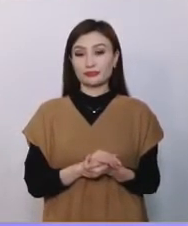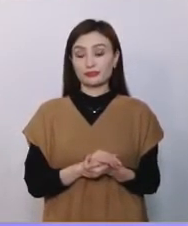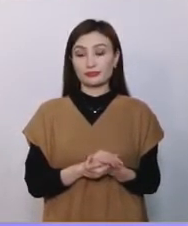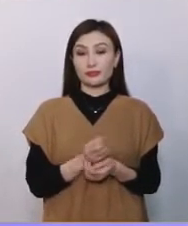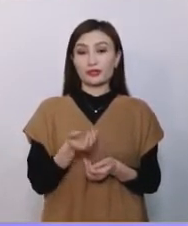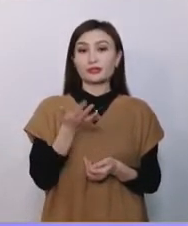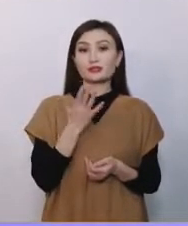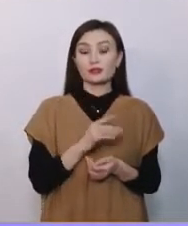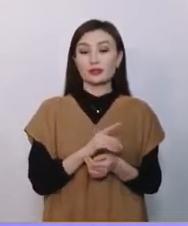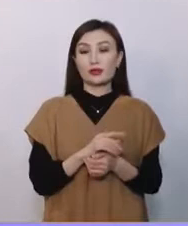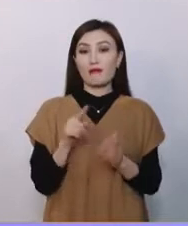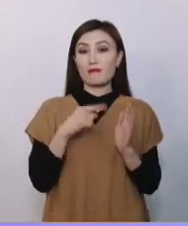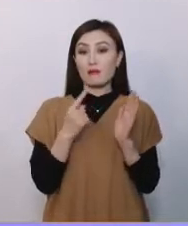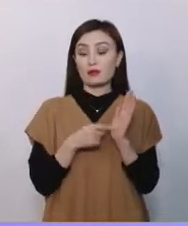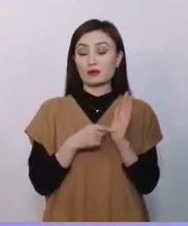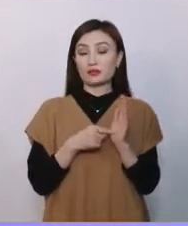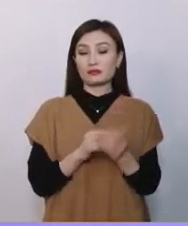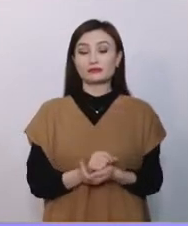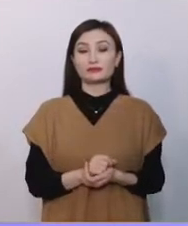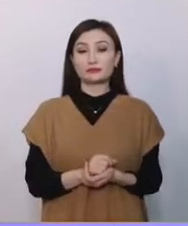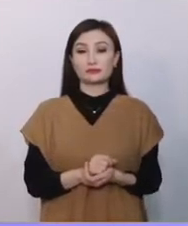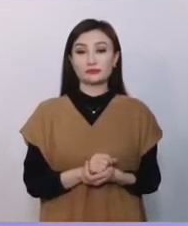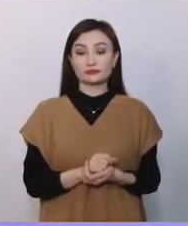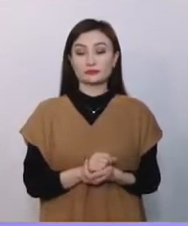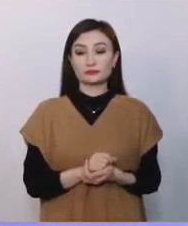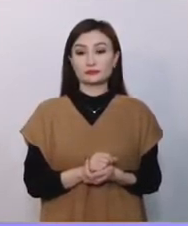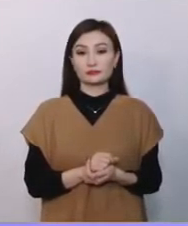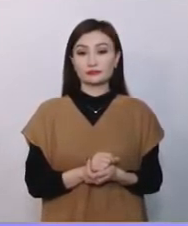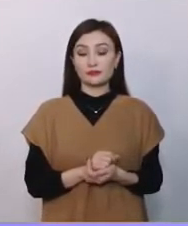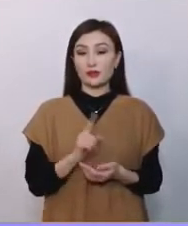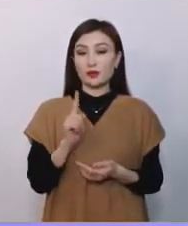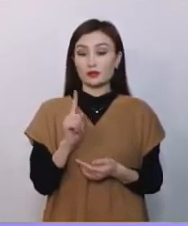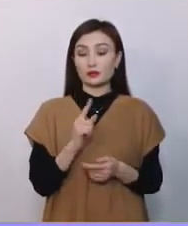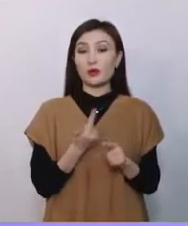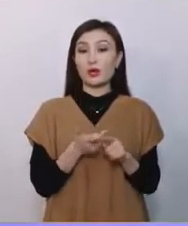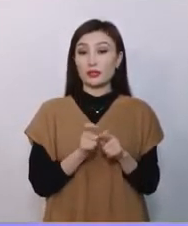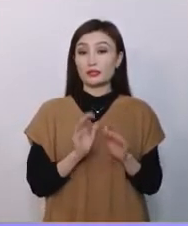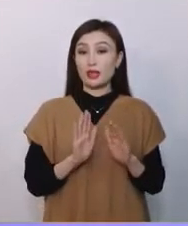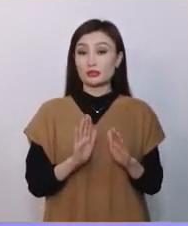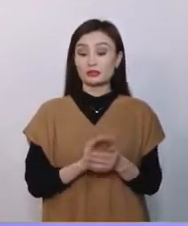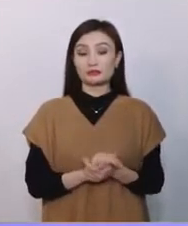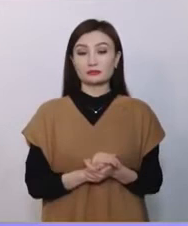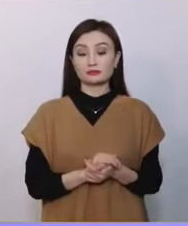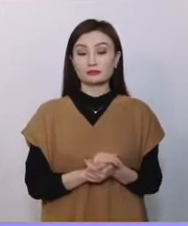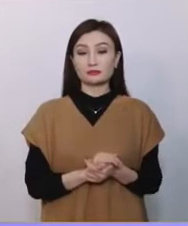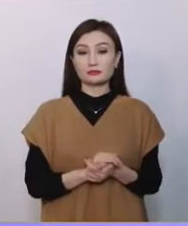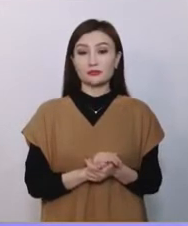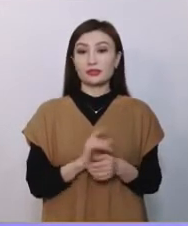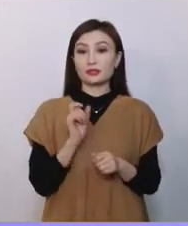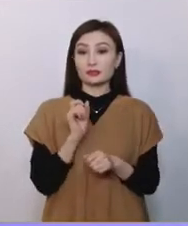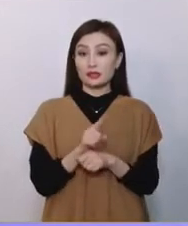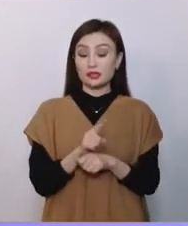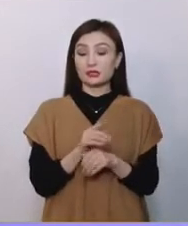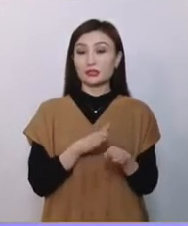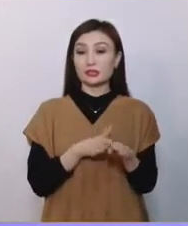сколько ? краткой записи что это значит это значит что задача